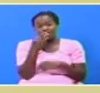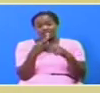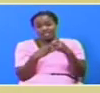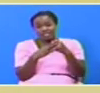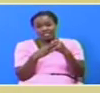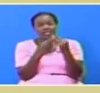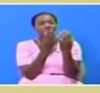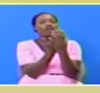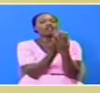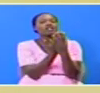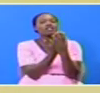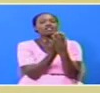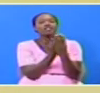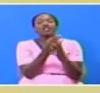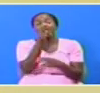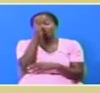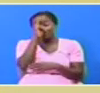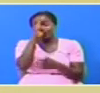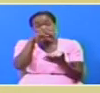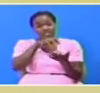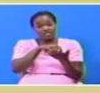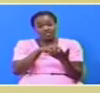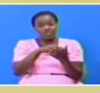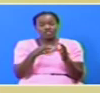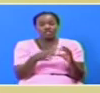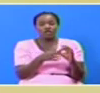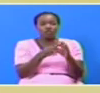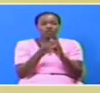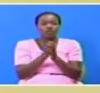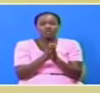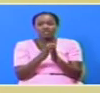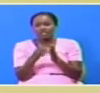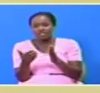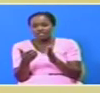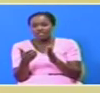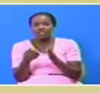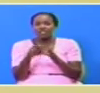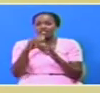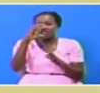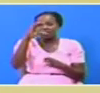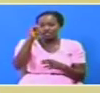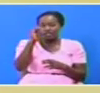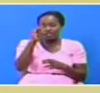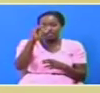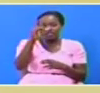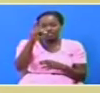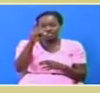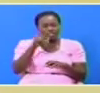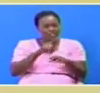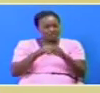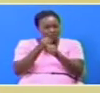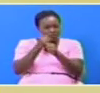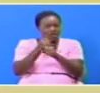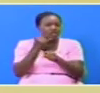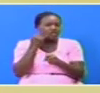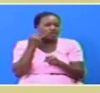wanazuiliwa na polisi baada ya maafisa wa polisi wakishirikiana na wenzao kutoka kitengo cha ujasusi yani CID walipofanya operesheni mjini